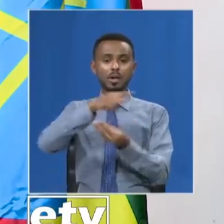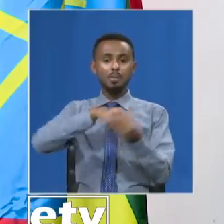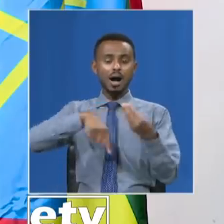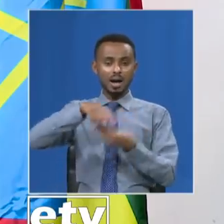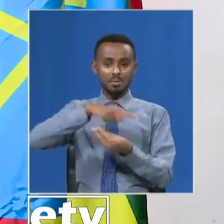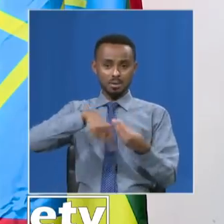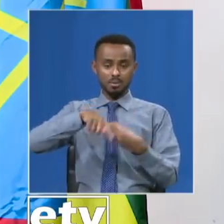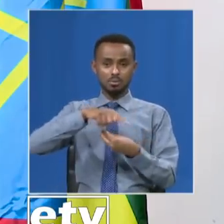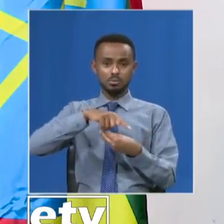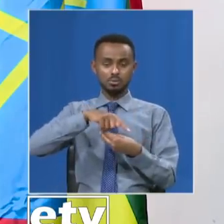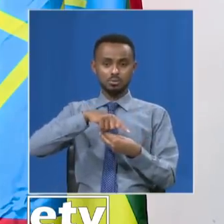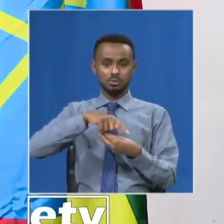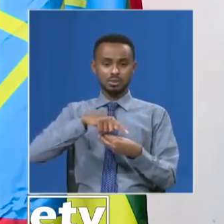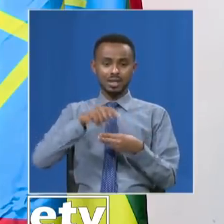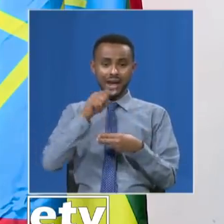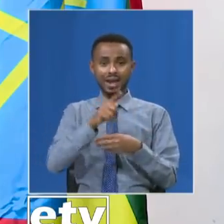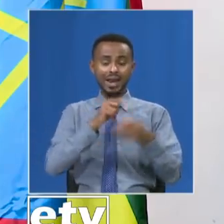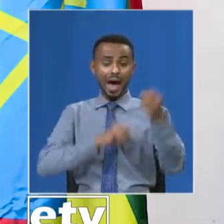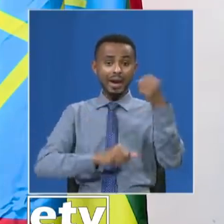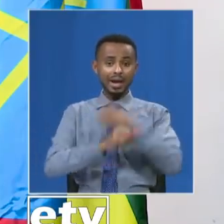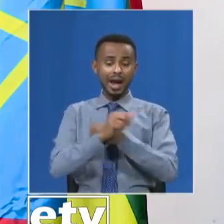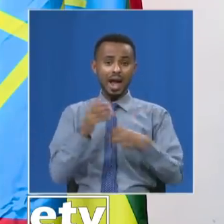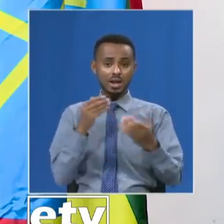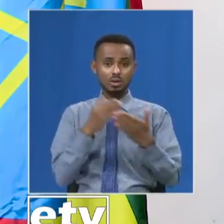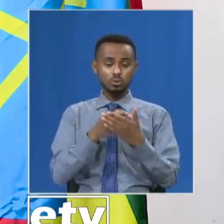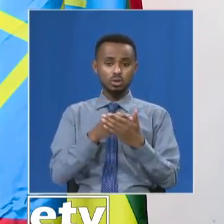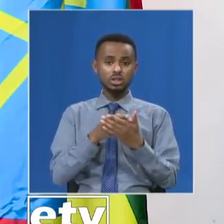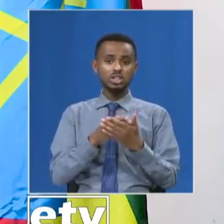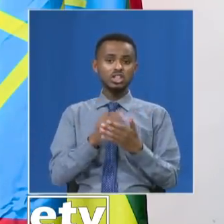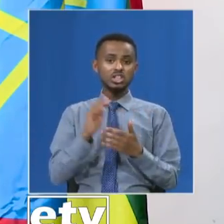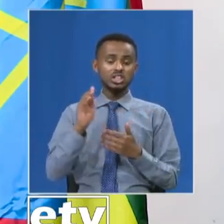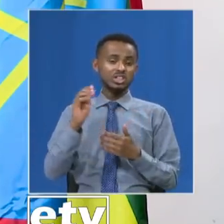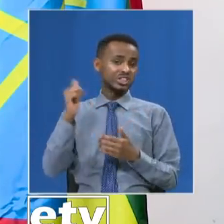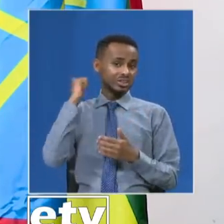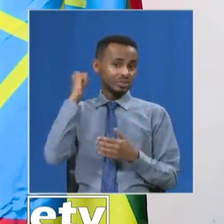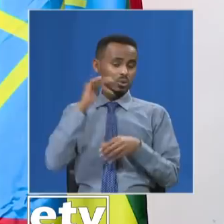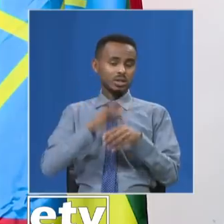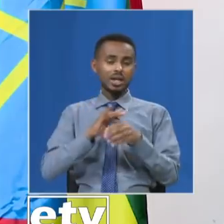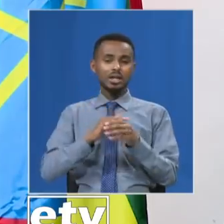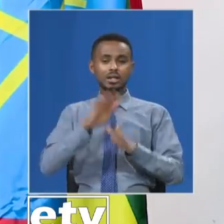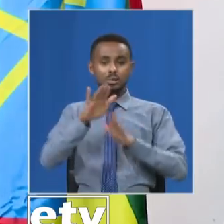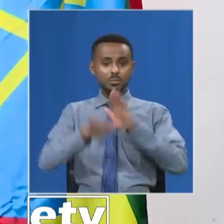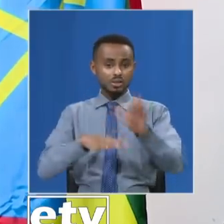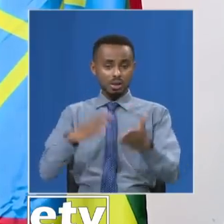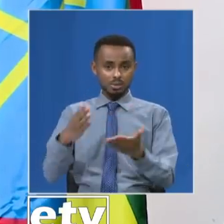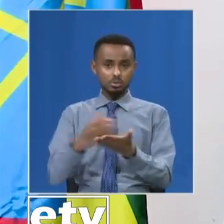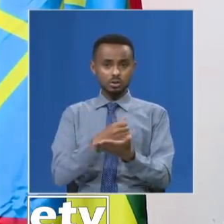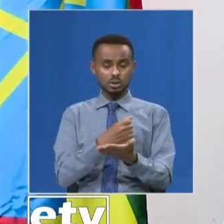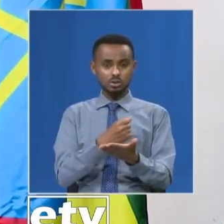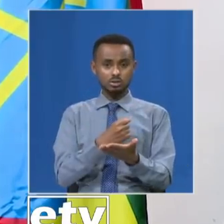በአካባቢው ያንን አደጋ ያደረሱትን ሽፍቶች ላይ እርምጃ በመውሰድ